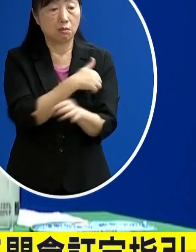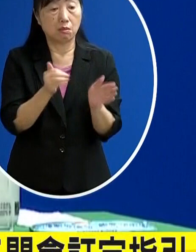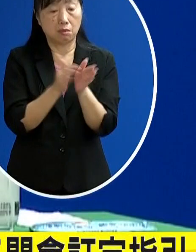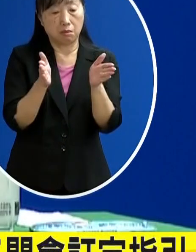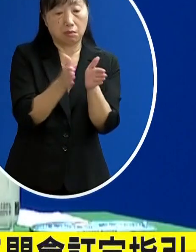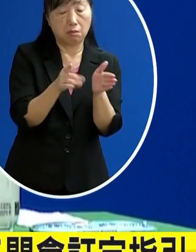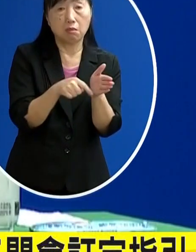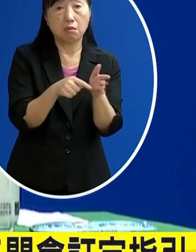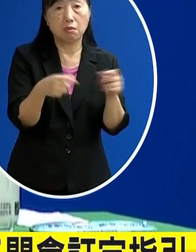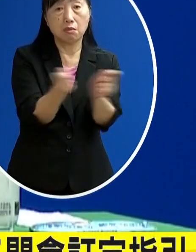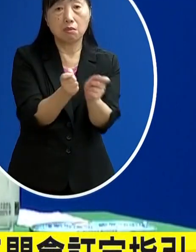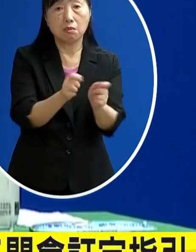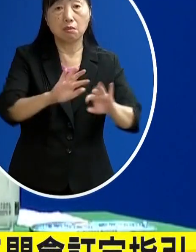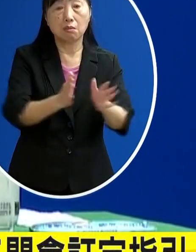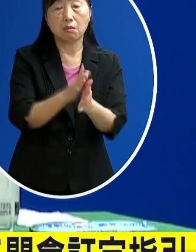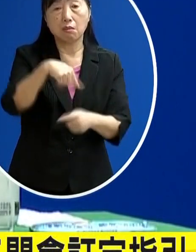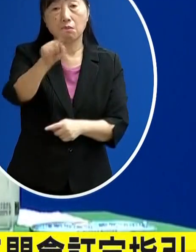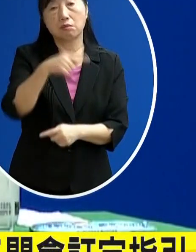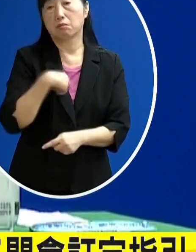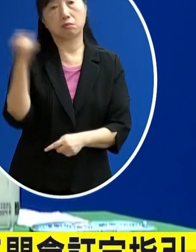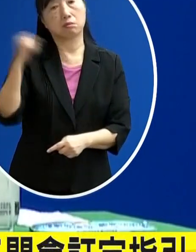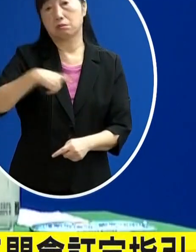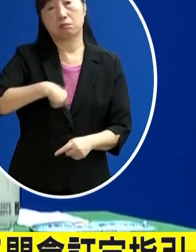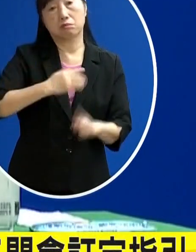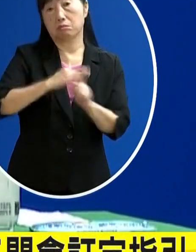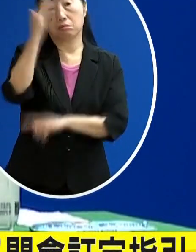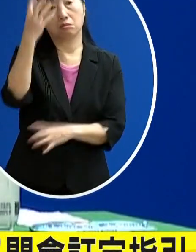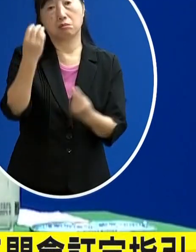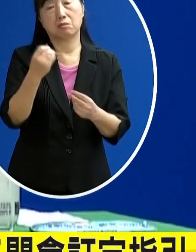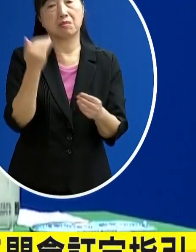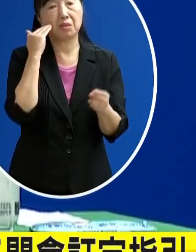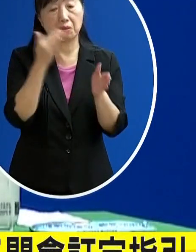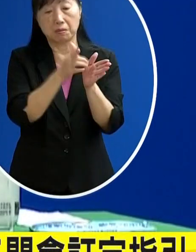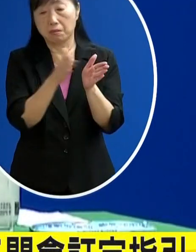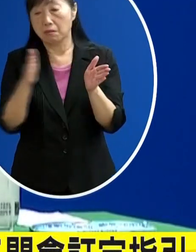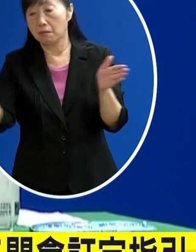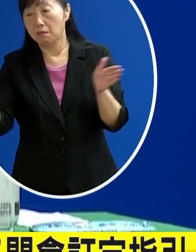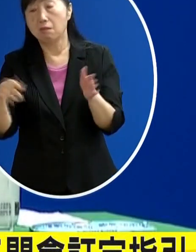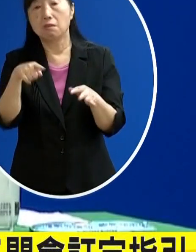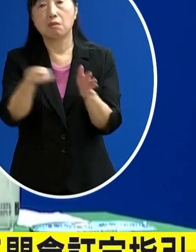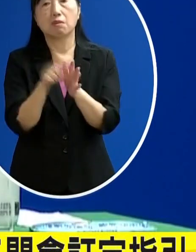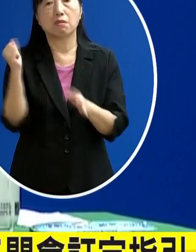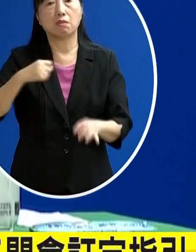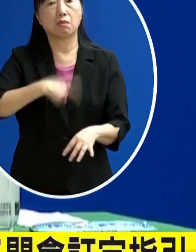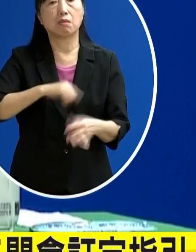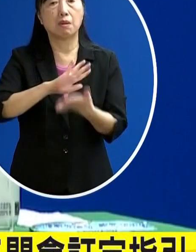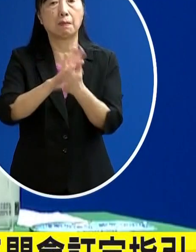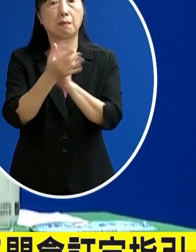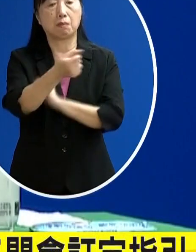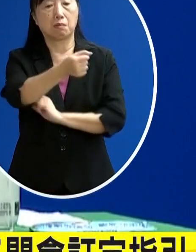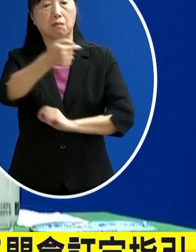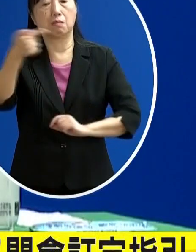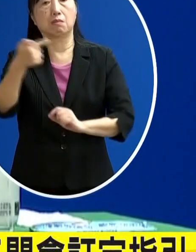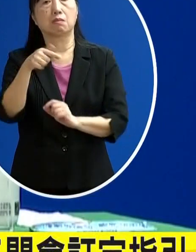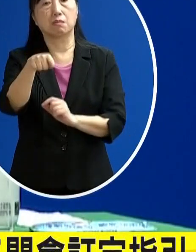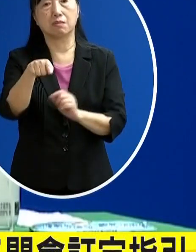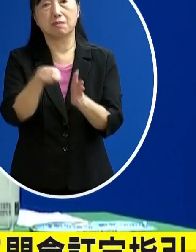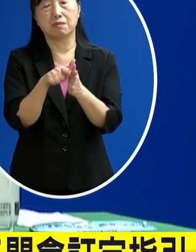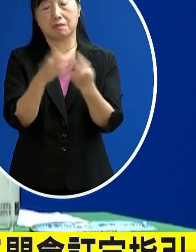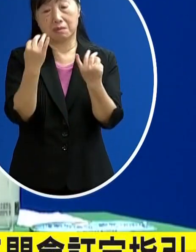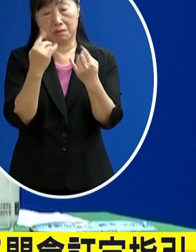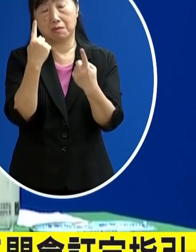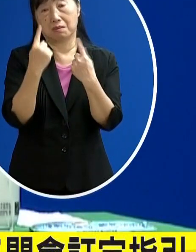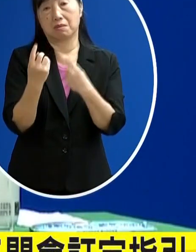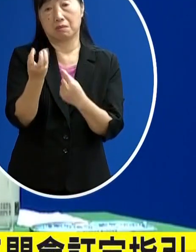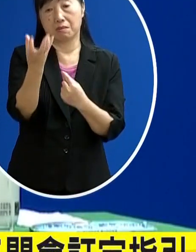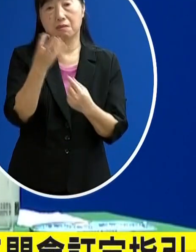哈。那比较晚一点去验的时候，的抗体可能浓度已经比较高了哈，就会验得到数字是比较好看